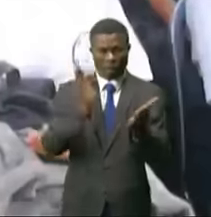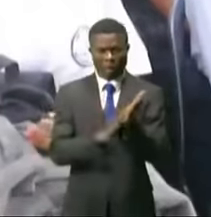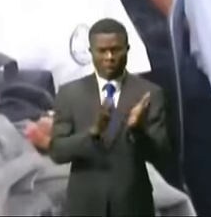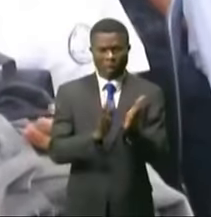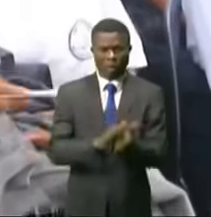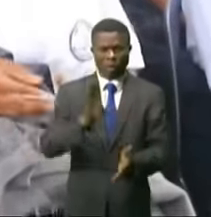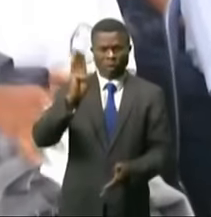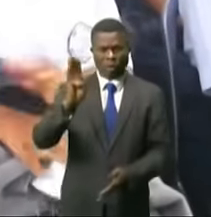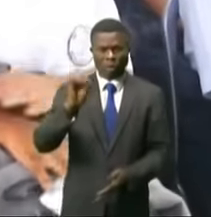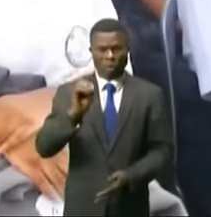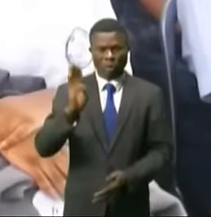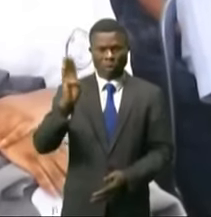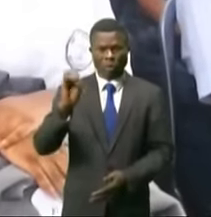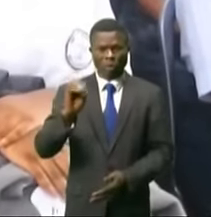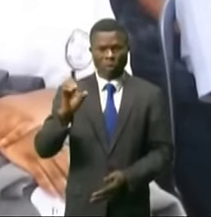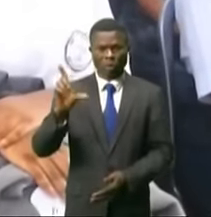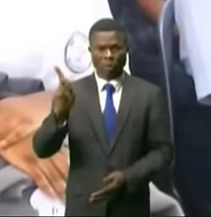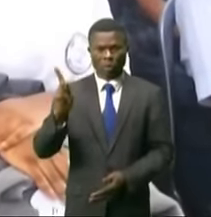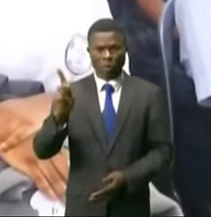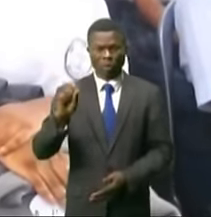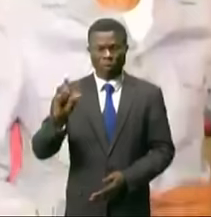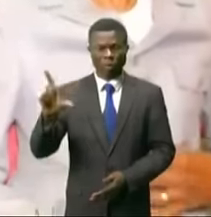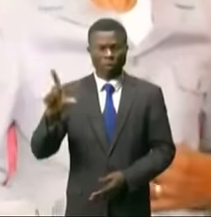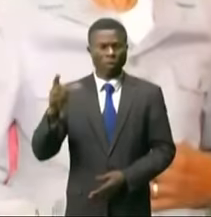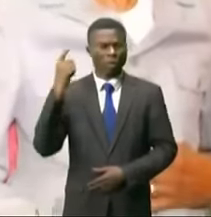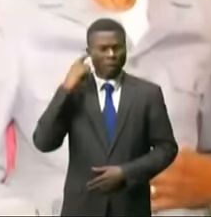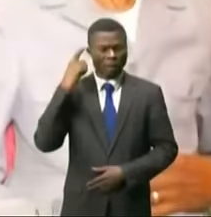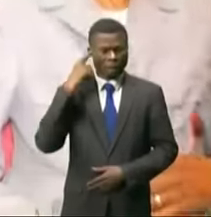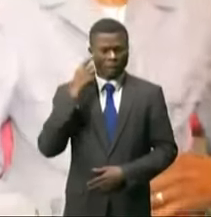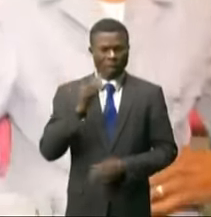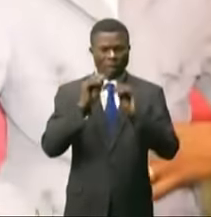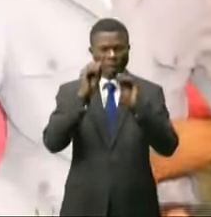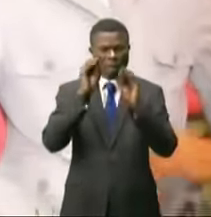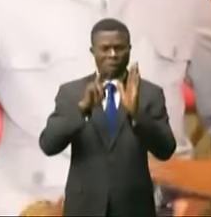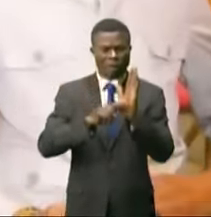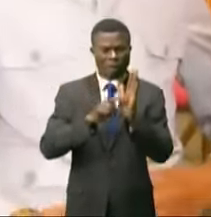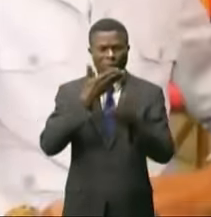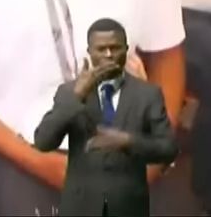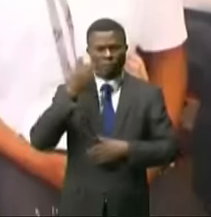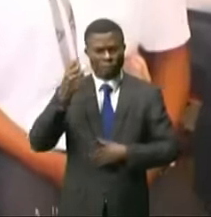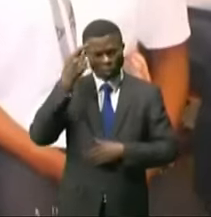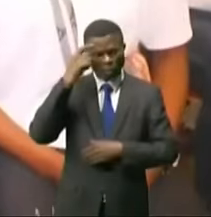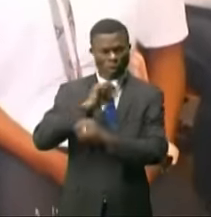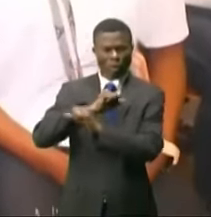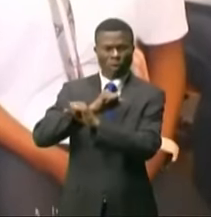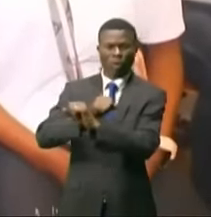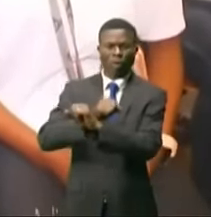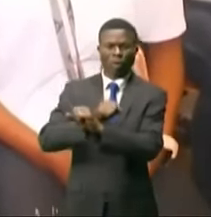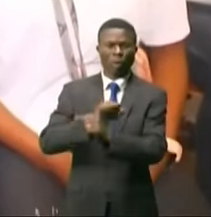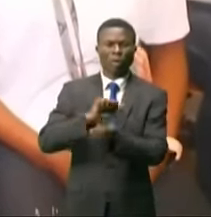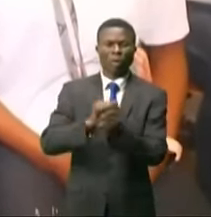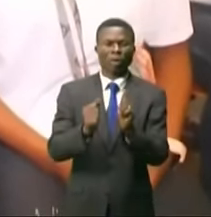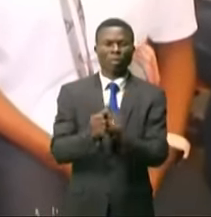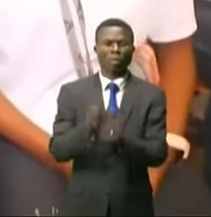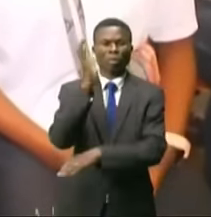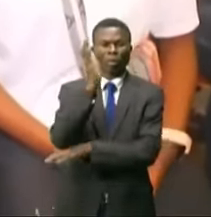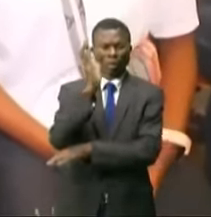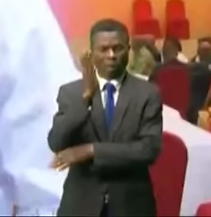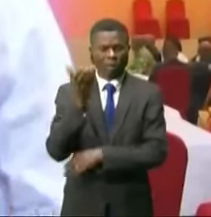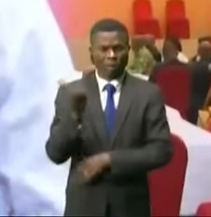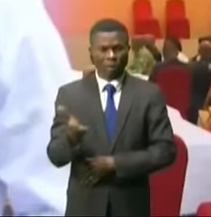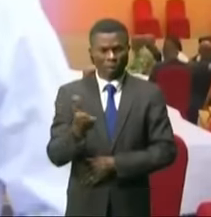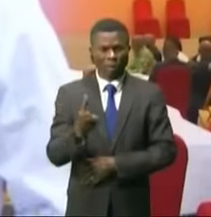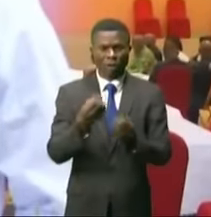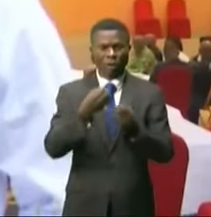Bobo-Kolli ont capté 5 sur 5 les riches enseignements sur la protection de l'écosystème. L'arbre, c'est